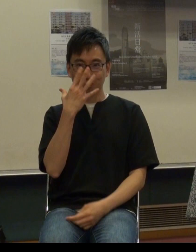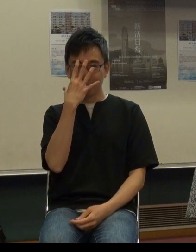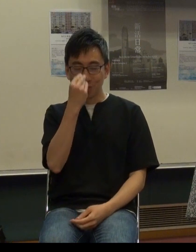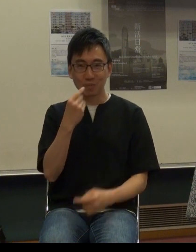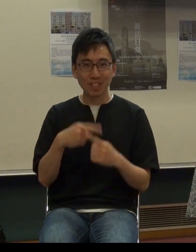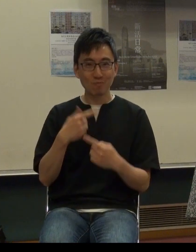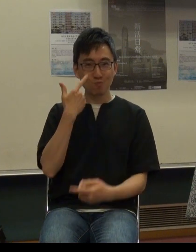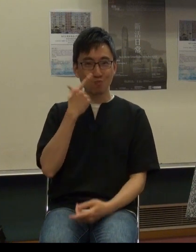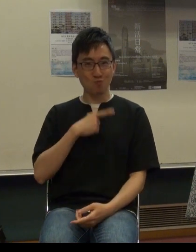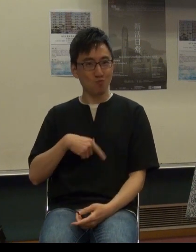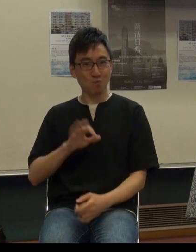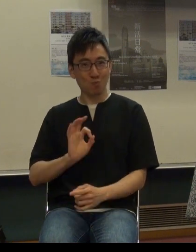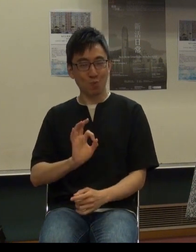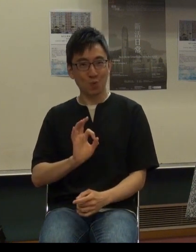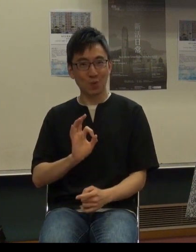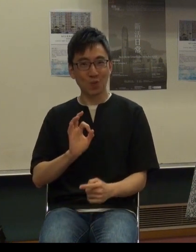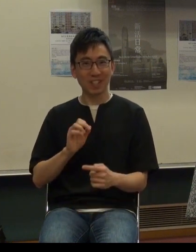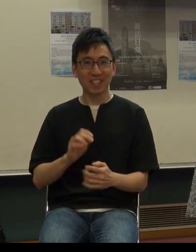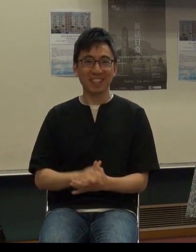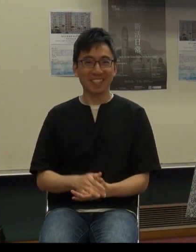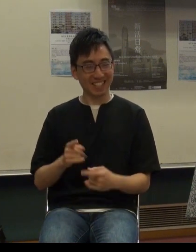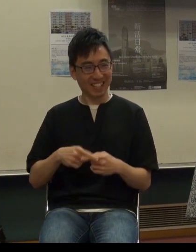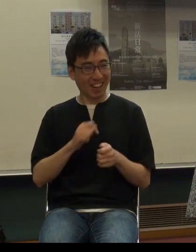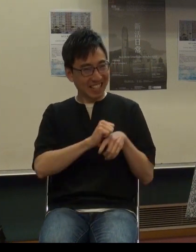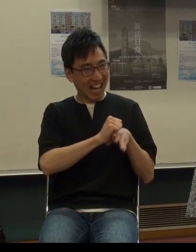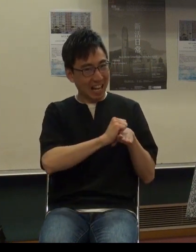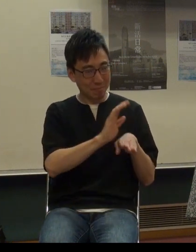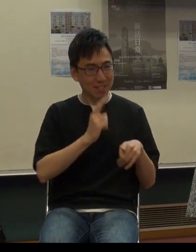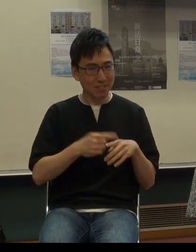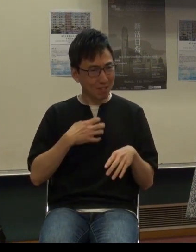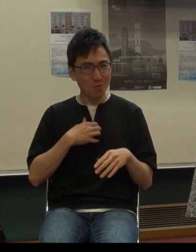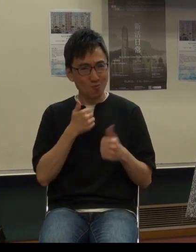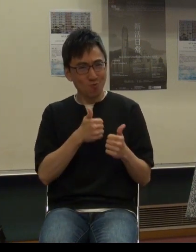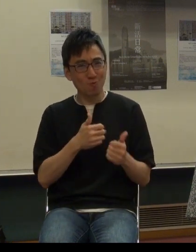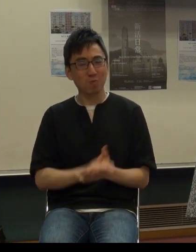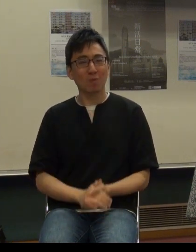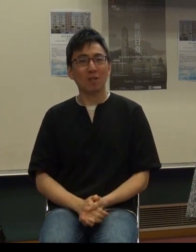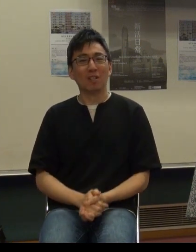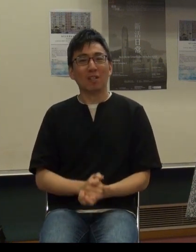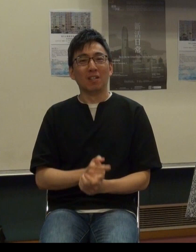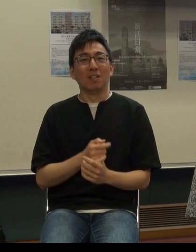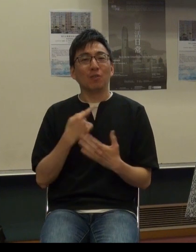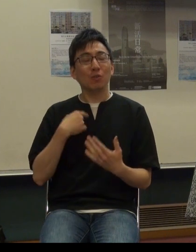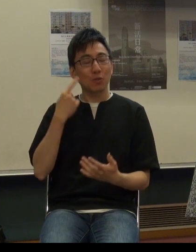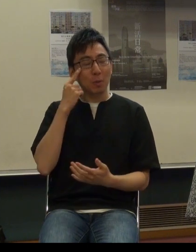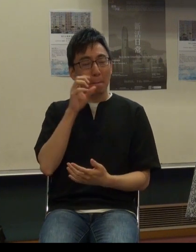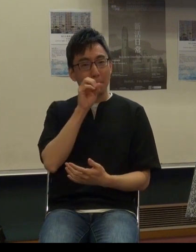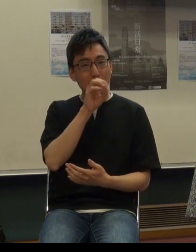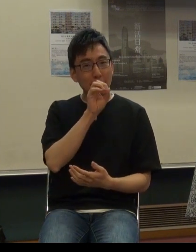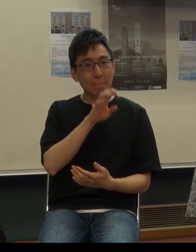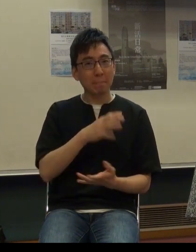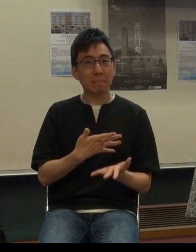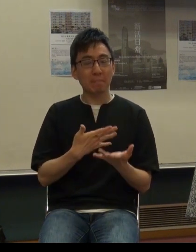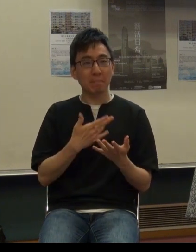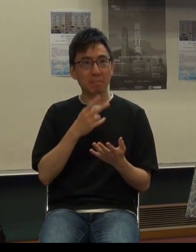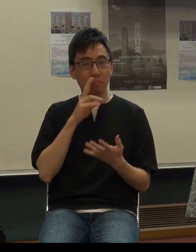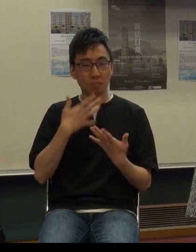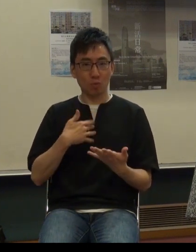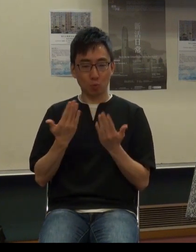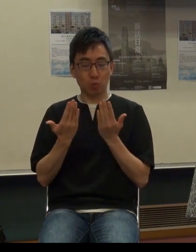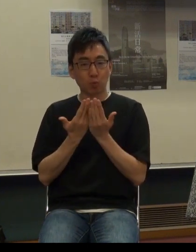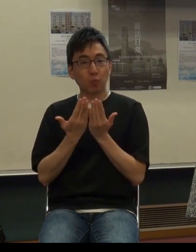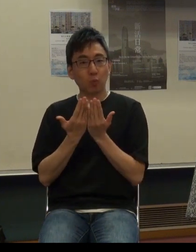無冷場的演講，我沒有你股份，不是踩他鞋咁簡單，真係確實講得很好。我想問咧，我哋都讀過